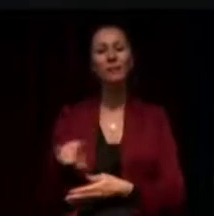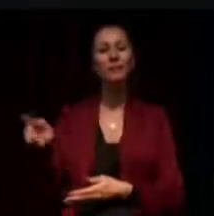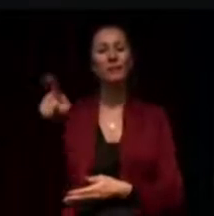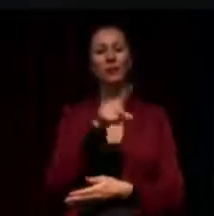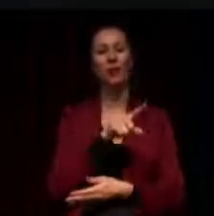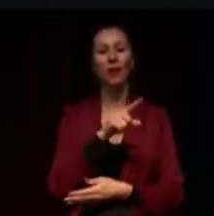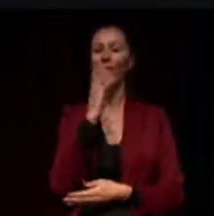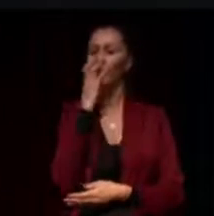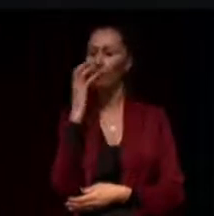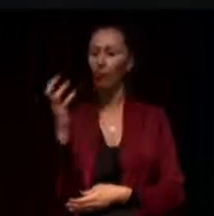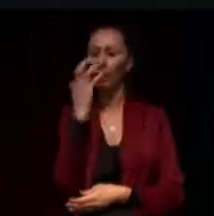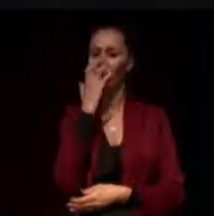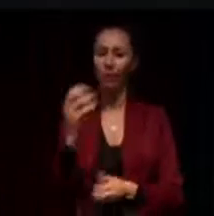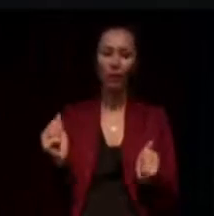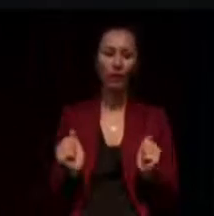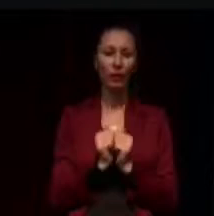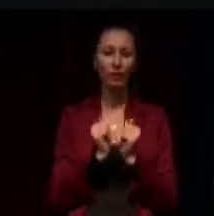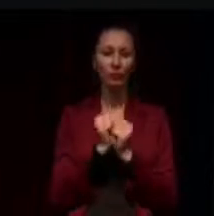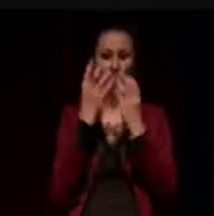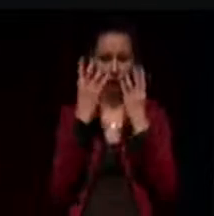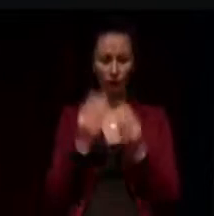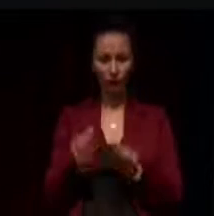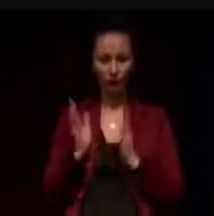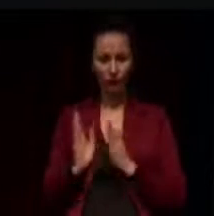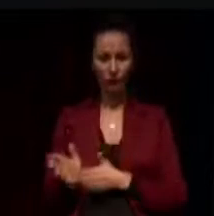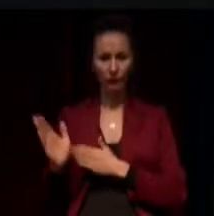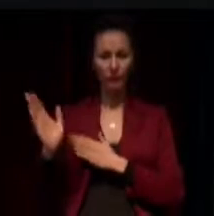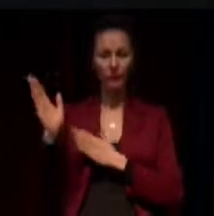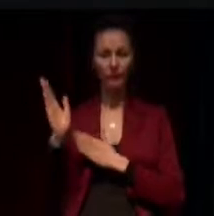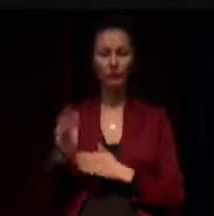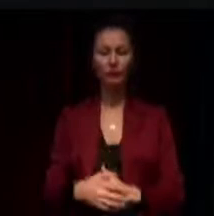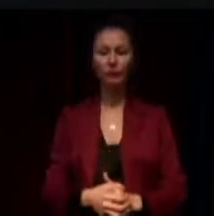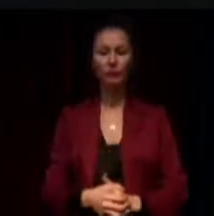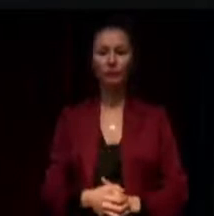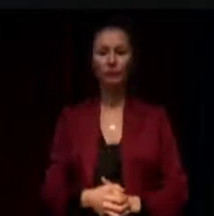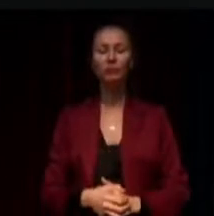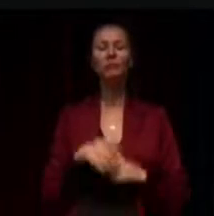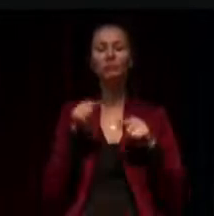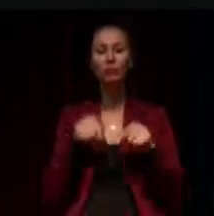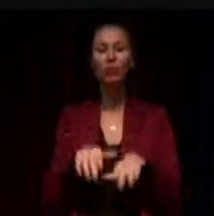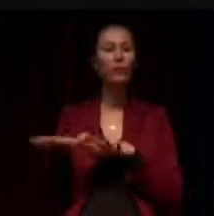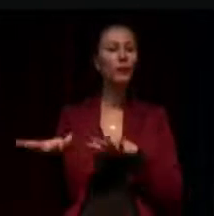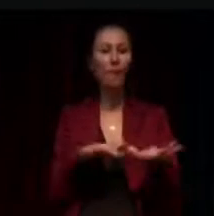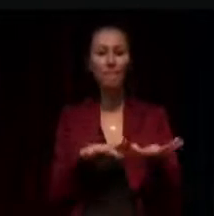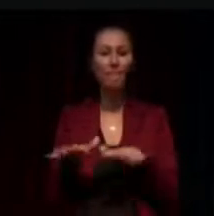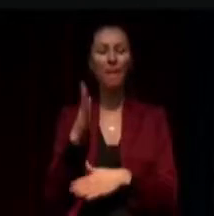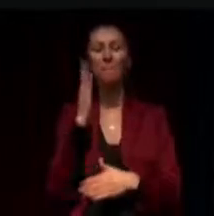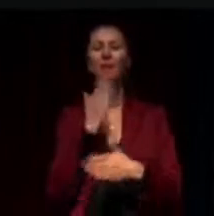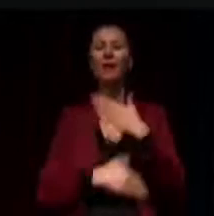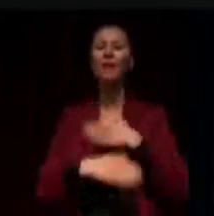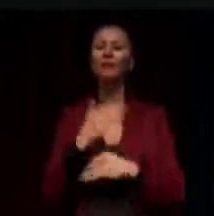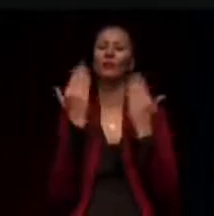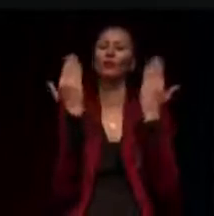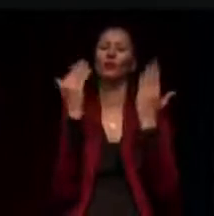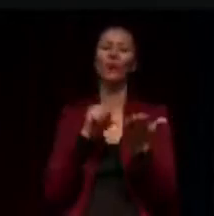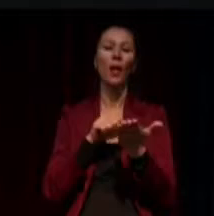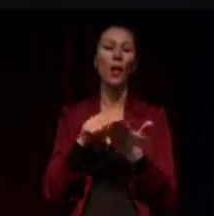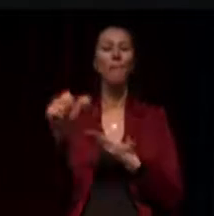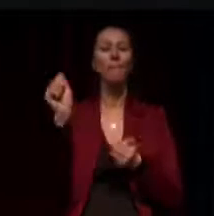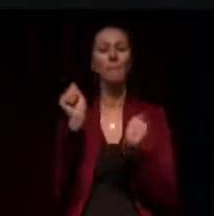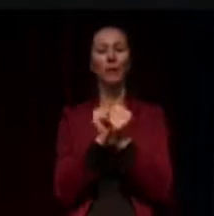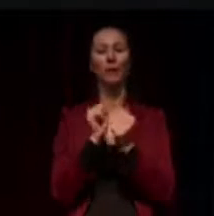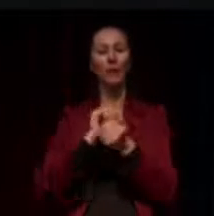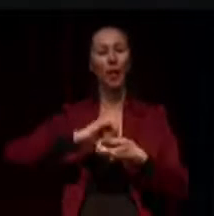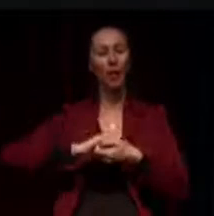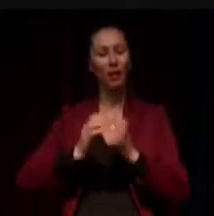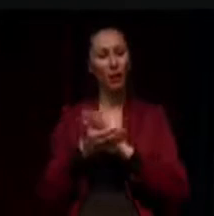kardeşlerimizin tüm imkanlarıyla yanında olmaya devam ediyor. Bu deprem yaralarını inşallah hep birlikte el ele